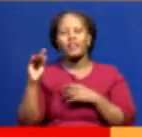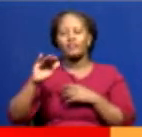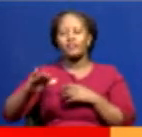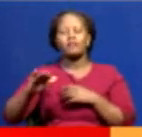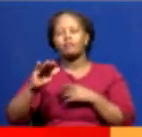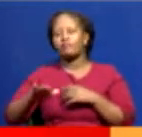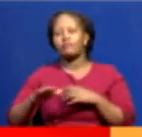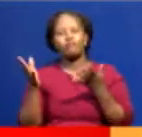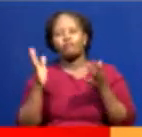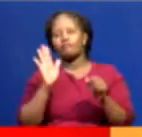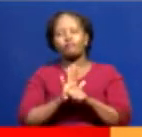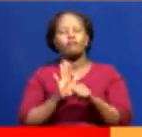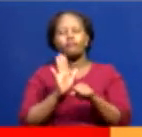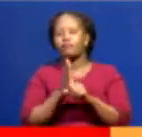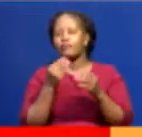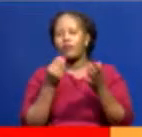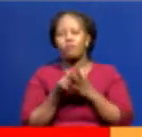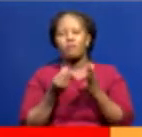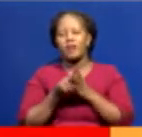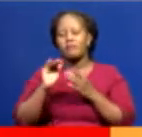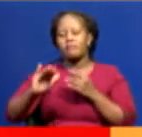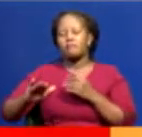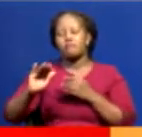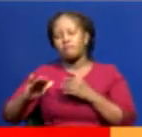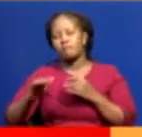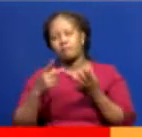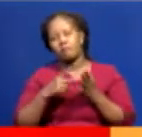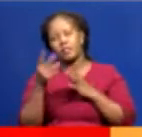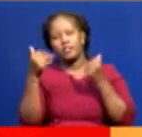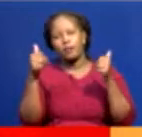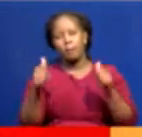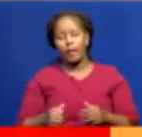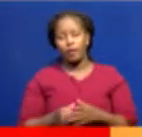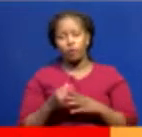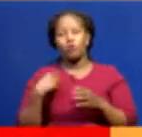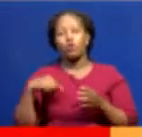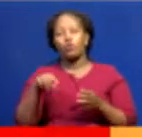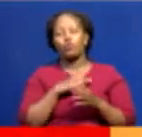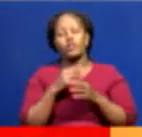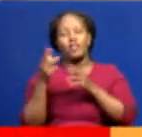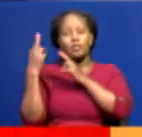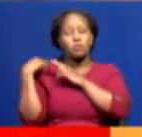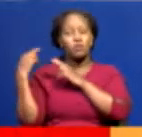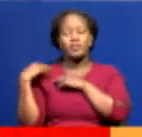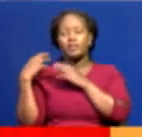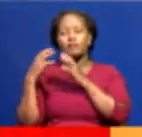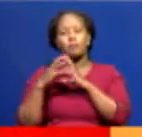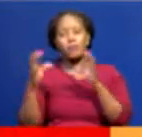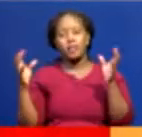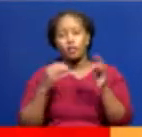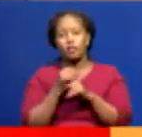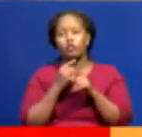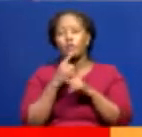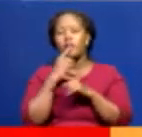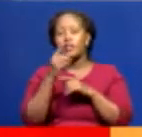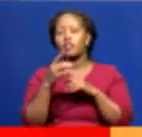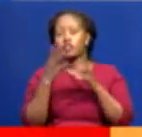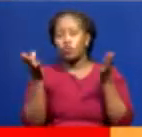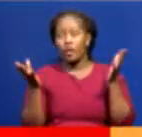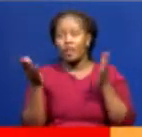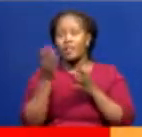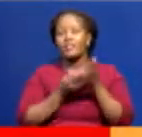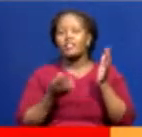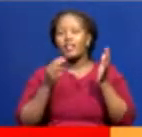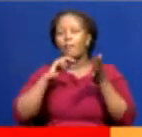billions of shilling, mabilioni ya hela. Kwa hivyo kazi yetu kubwa katika kamati ni kuhakikisha kuna zile projects ambazo